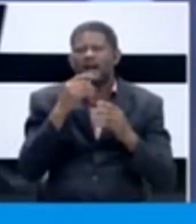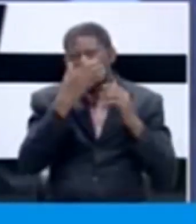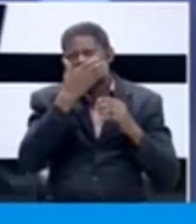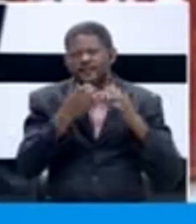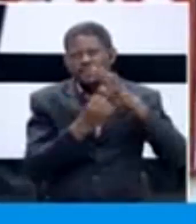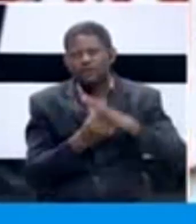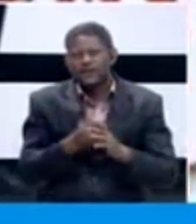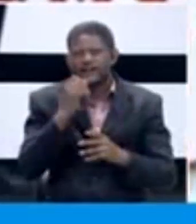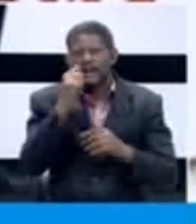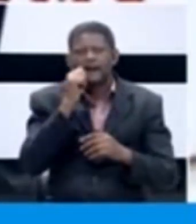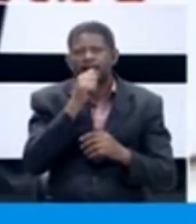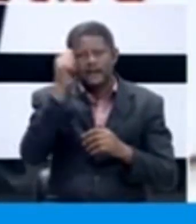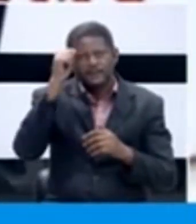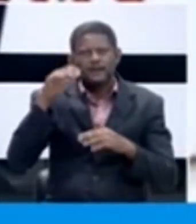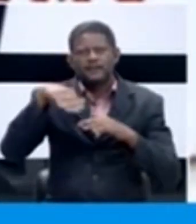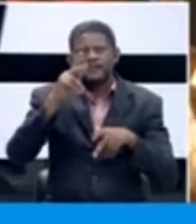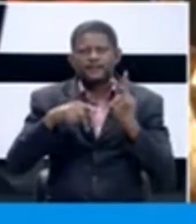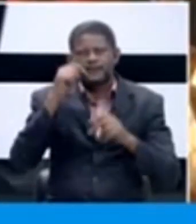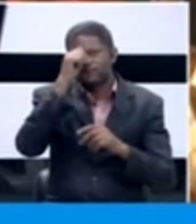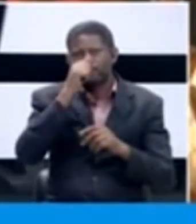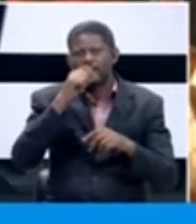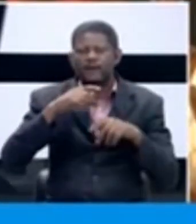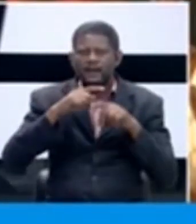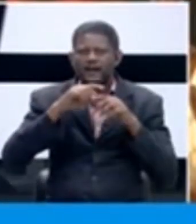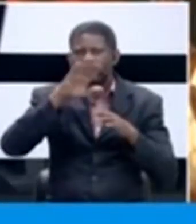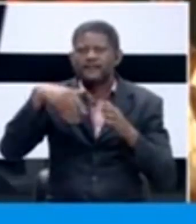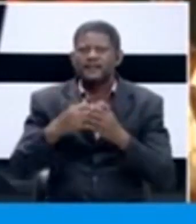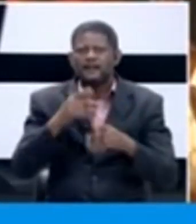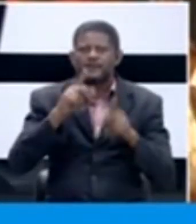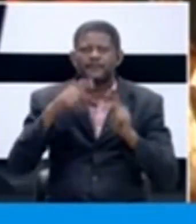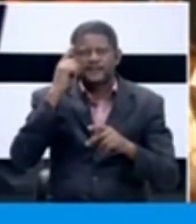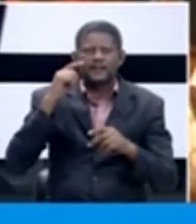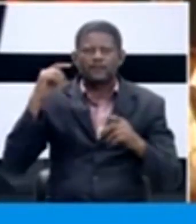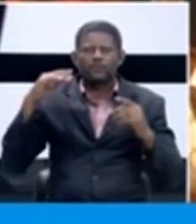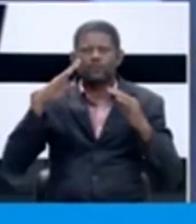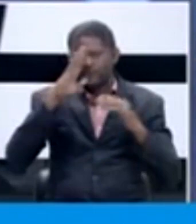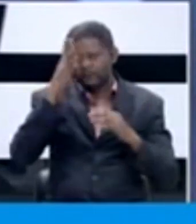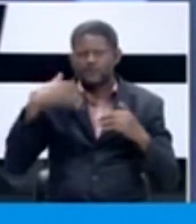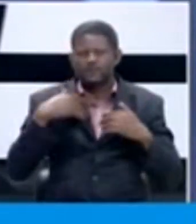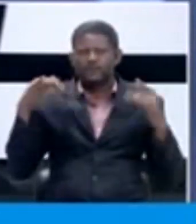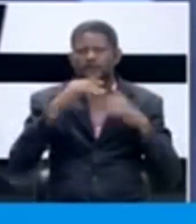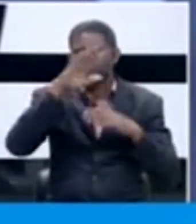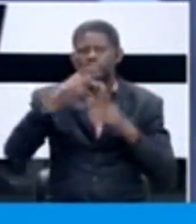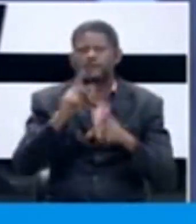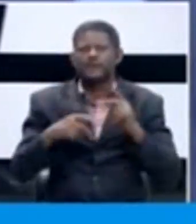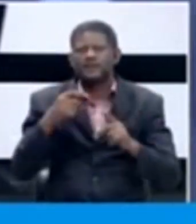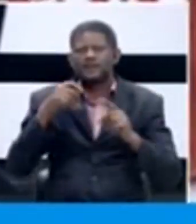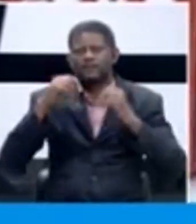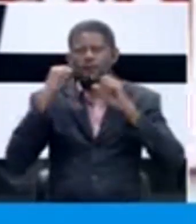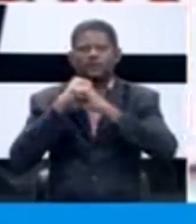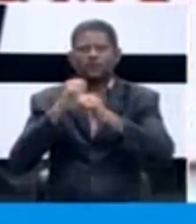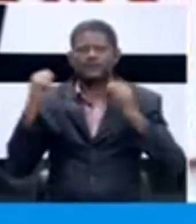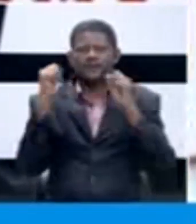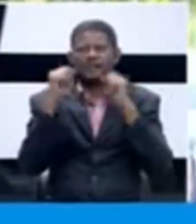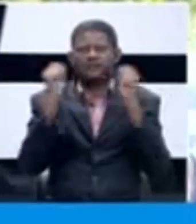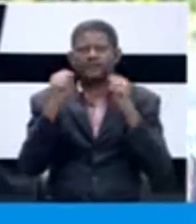ኣብይ ኣሕመድ ኣብ ልዕሊ ህዝብታት ኢትዮጵያ ብሓፈሻ ኣብ ልዕሊ ህዝቢ ትግራይ ወሊዕዎ ዘሎ ኩናት ኩሉ ህዝቢ ክምክቶን ክቃለሶን ከም ዝግባእ ተሓቢሩ